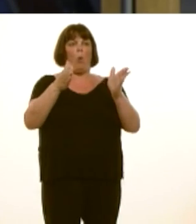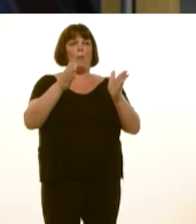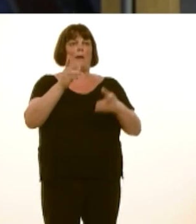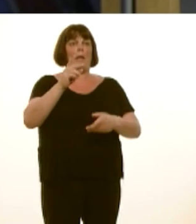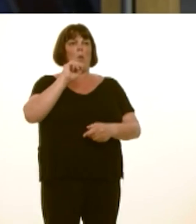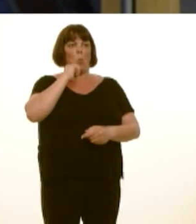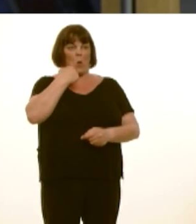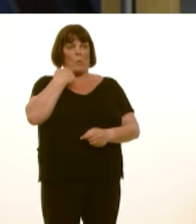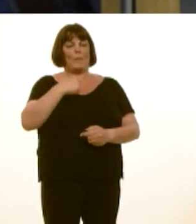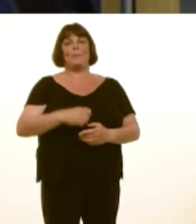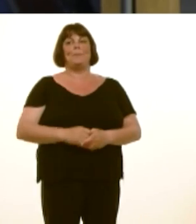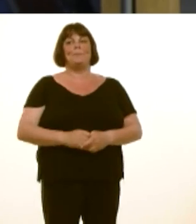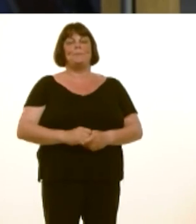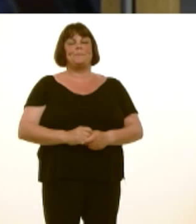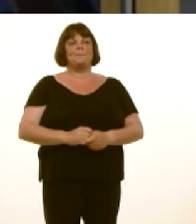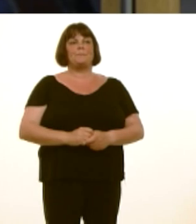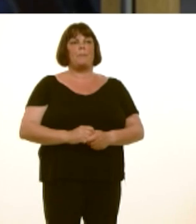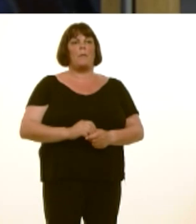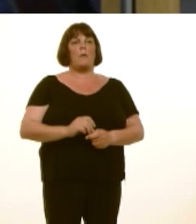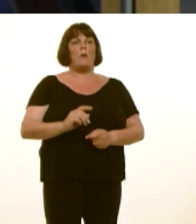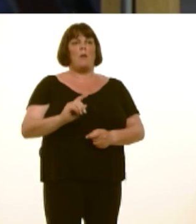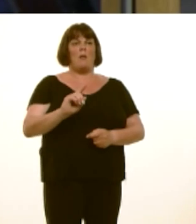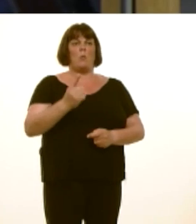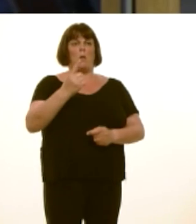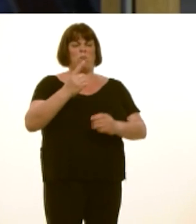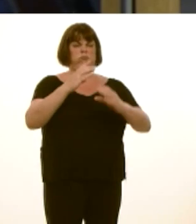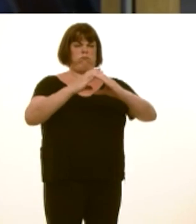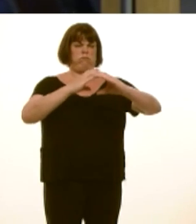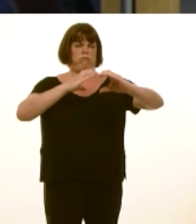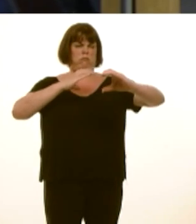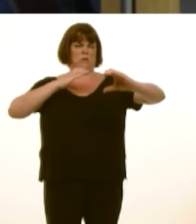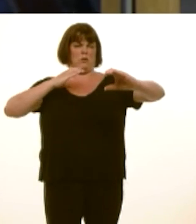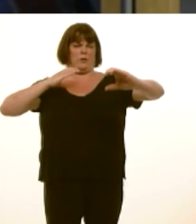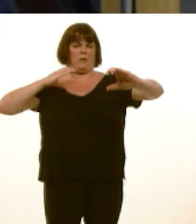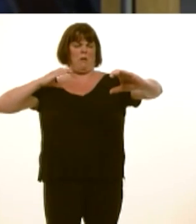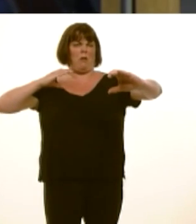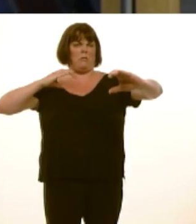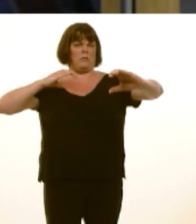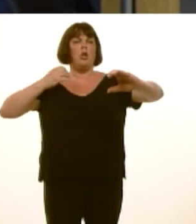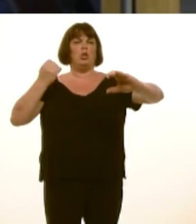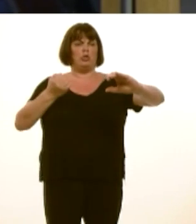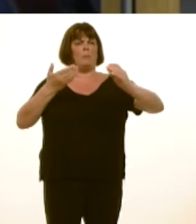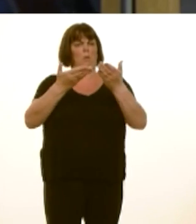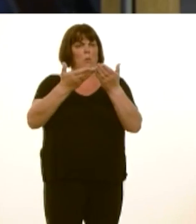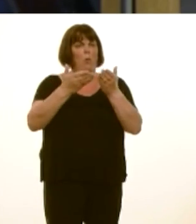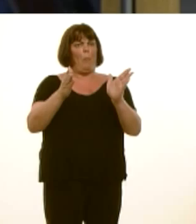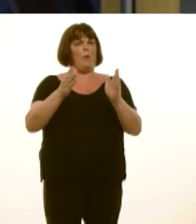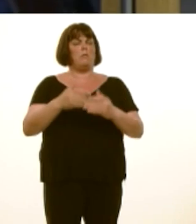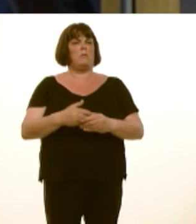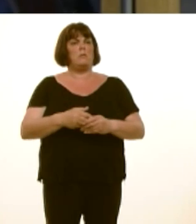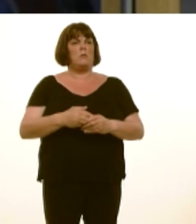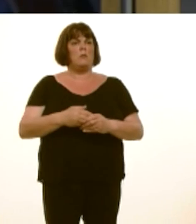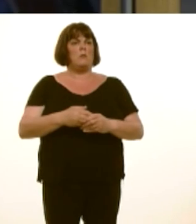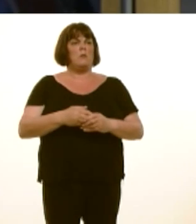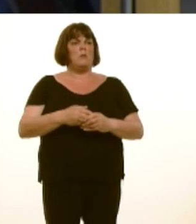hira, am 6 mis o'r flwyddyn oherwydd mae yna un yn Talaith Washington sydd ar gau am hanner y flwyddyn. A